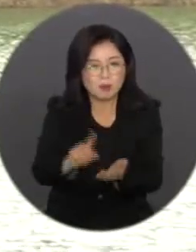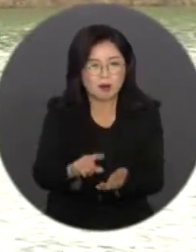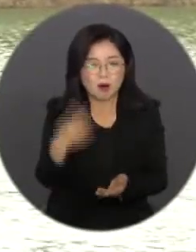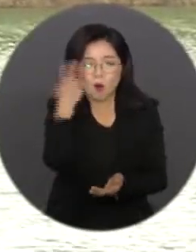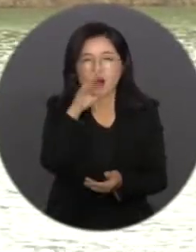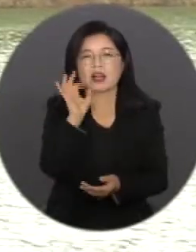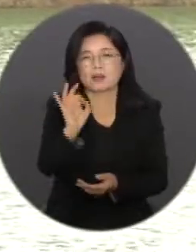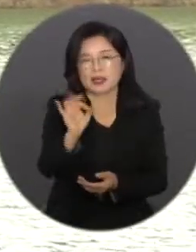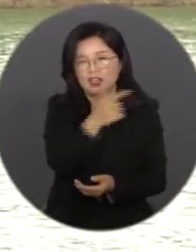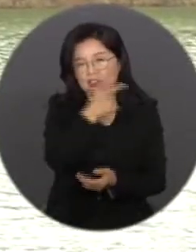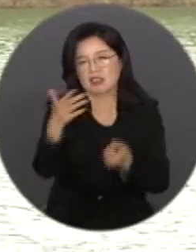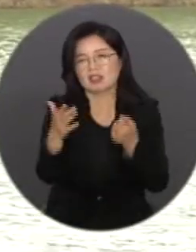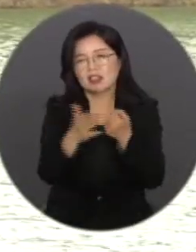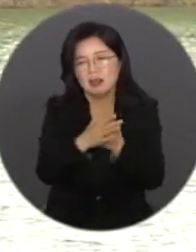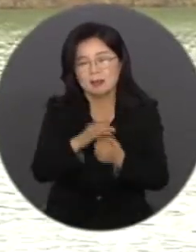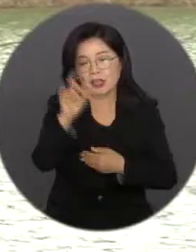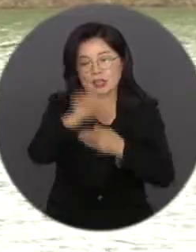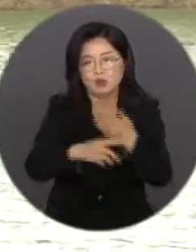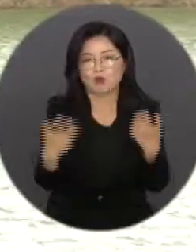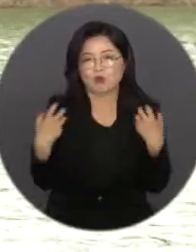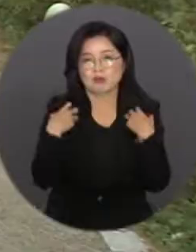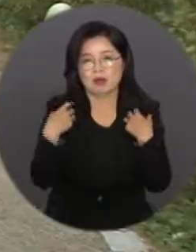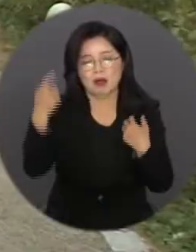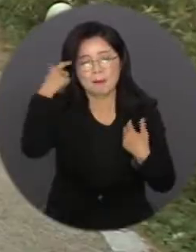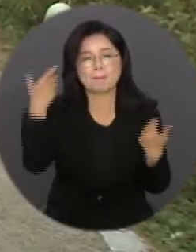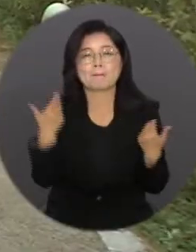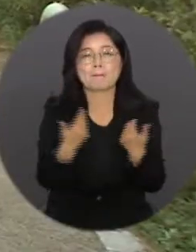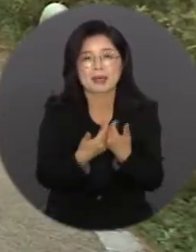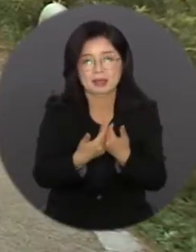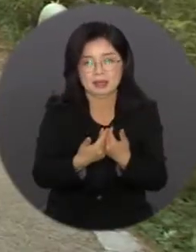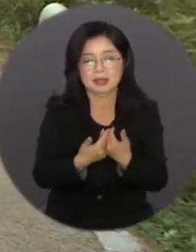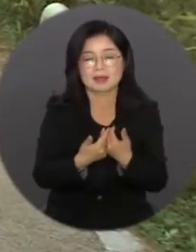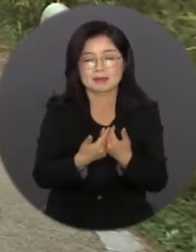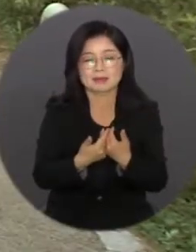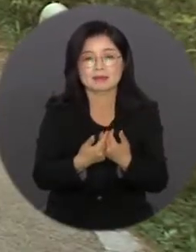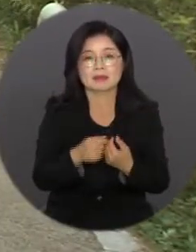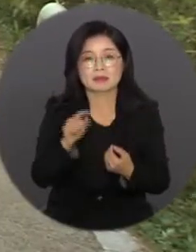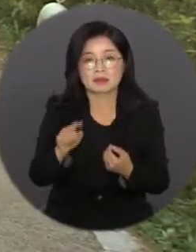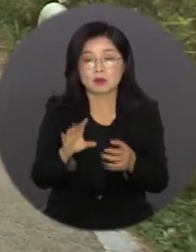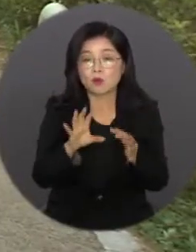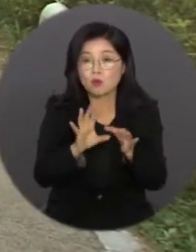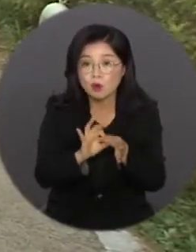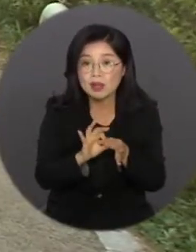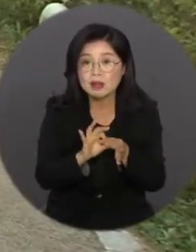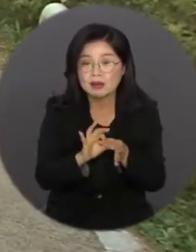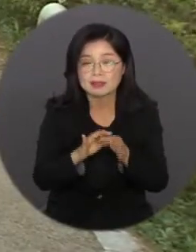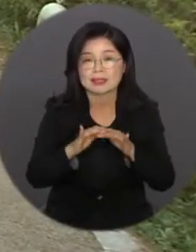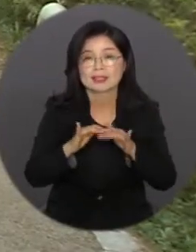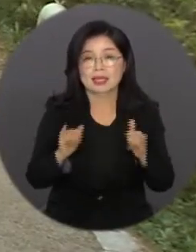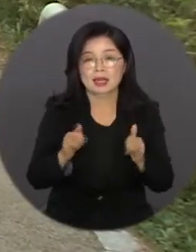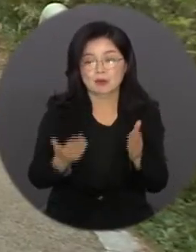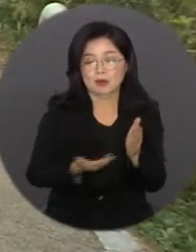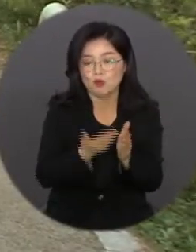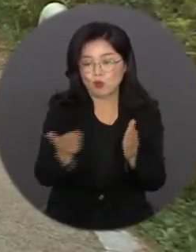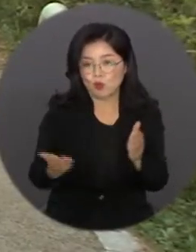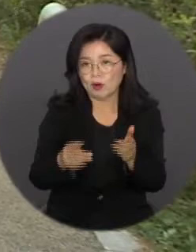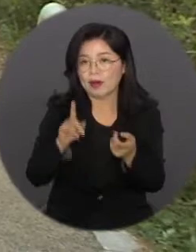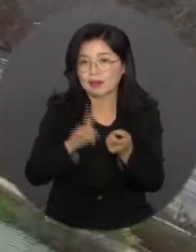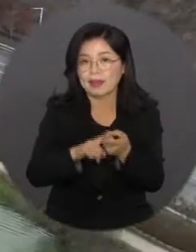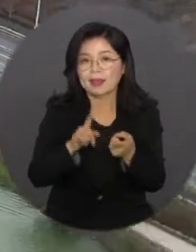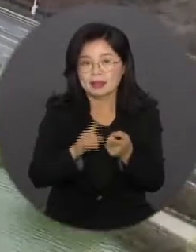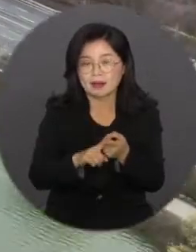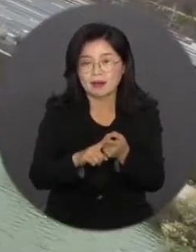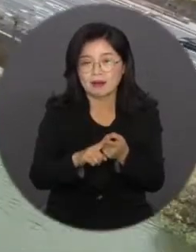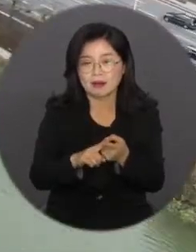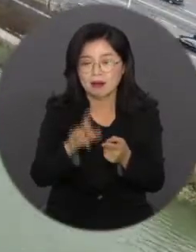이유로 소구청의 반대로 좌절됐습니다. 광주시와 환경단체 전문가 그리고 주민자치위원들이 풍암호수 공원 문제에 대해